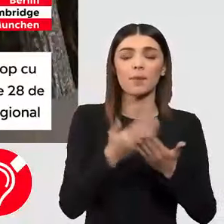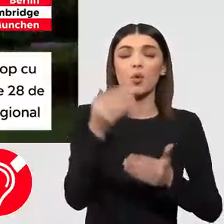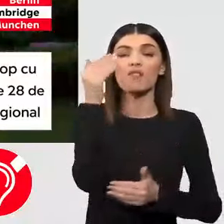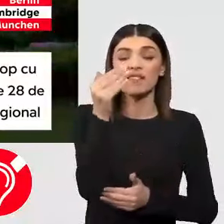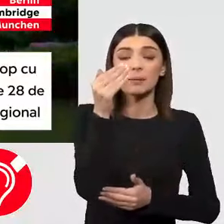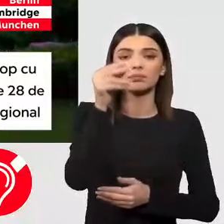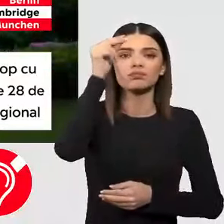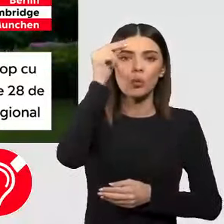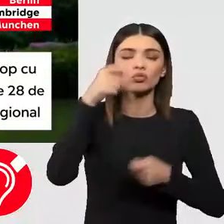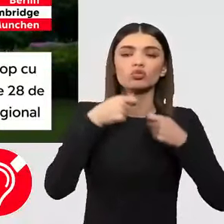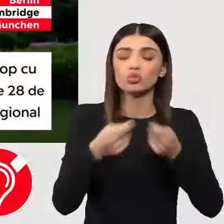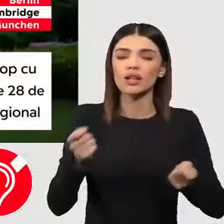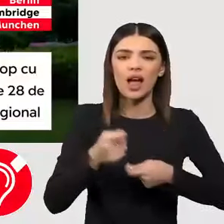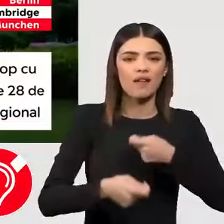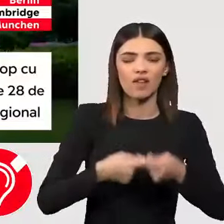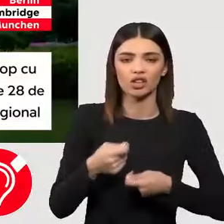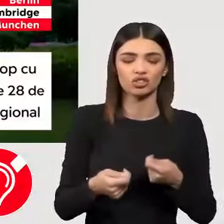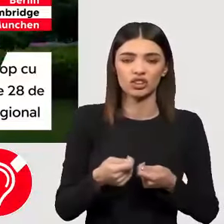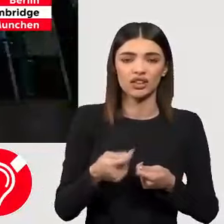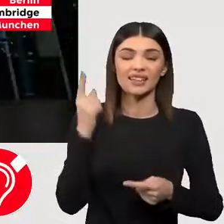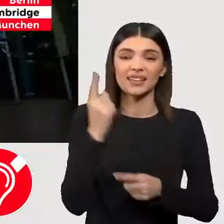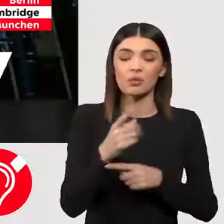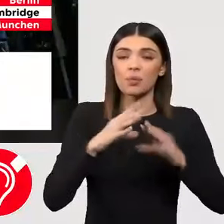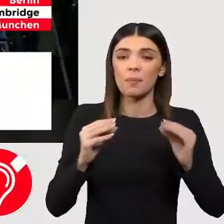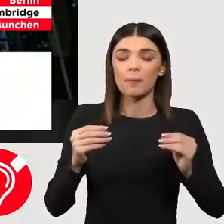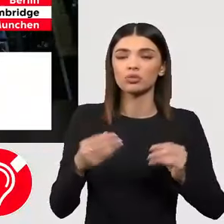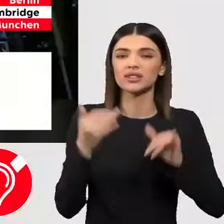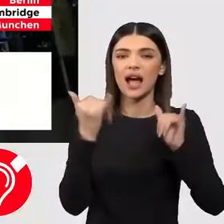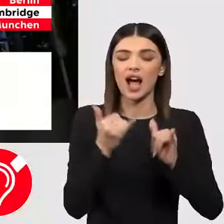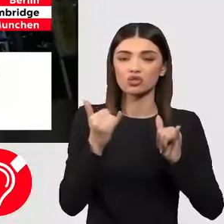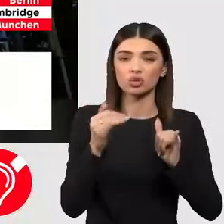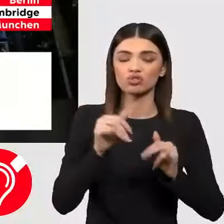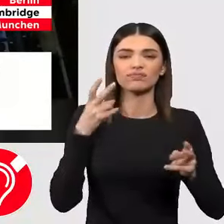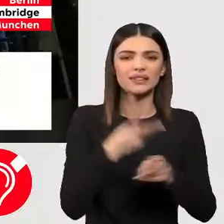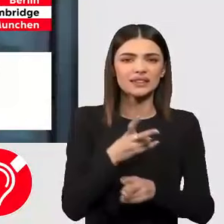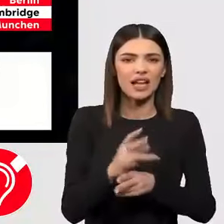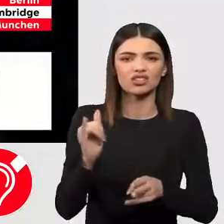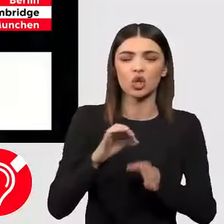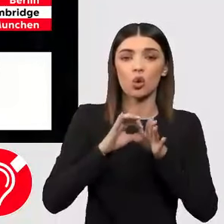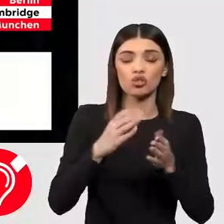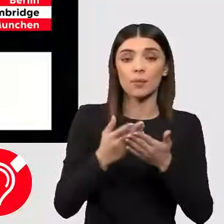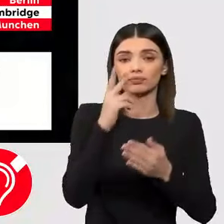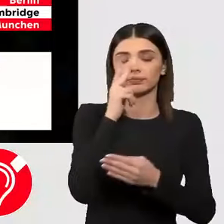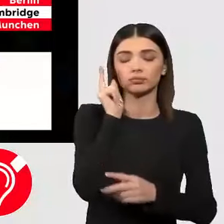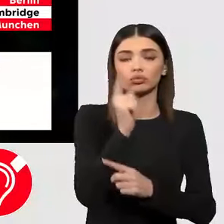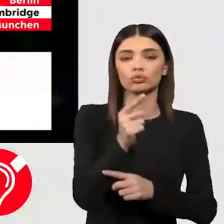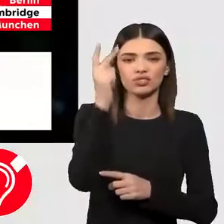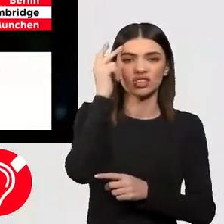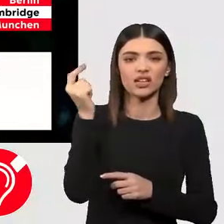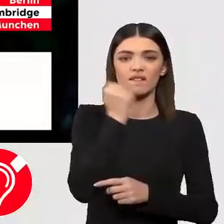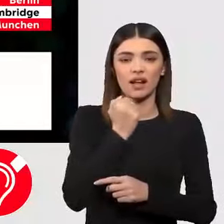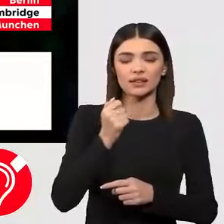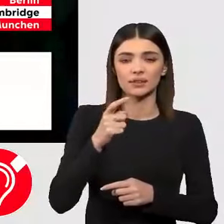startup-urile în general, business-urile în general, pentru că e foarte clar în direcția inteligenței artificiale, iată, avem